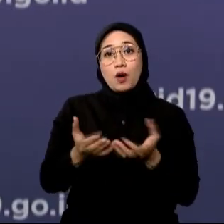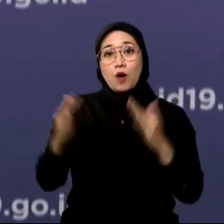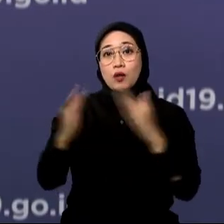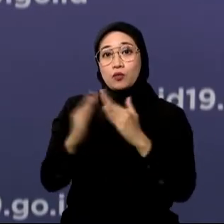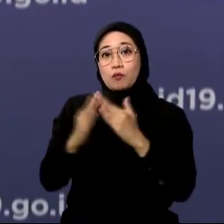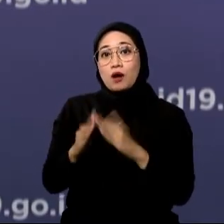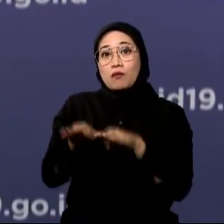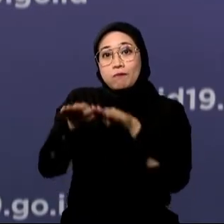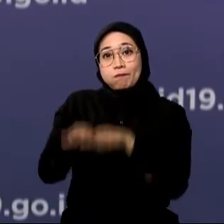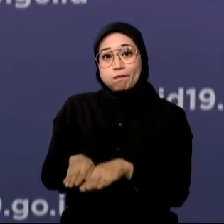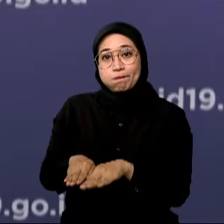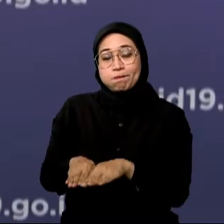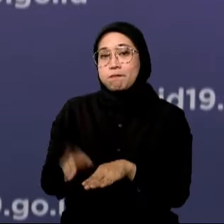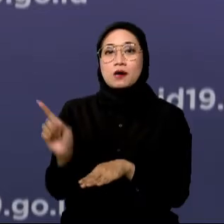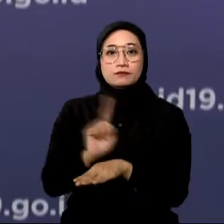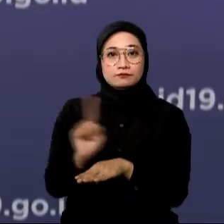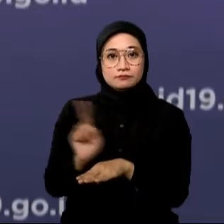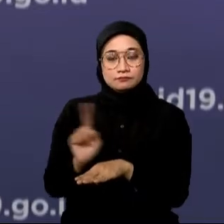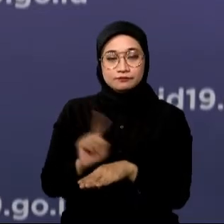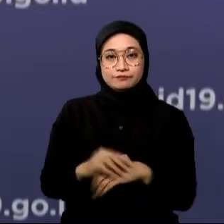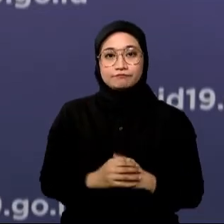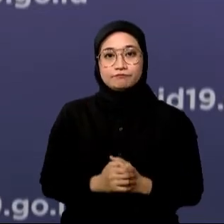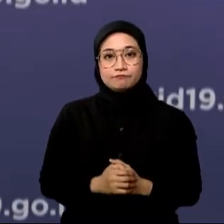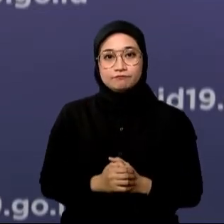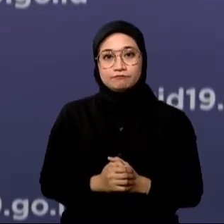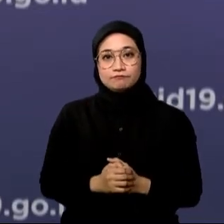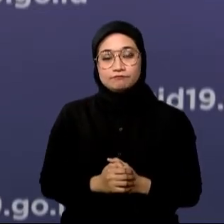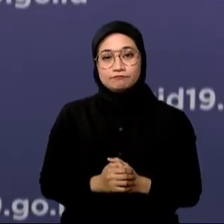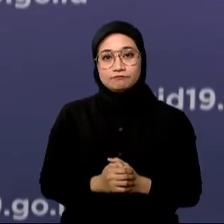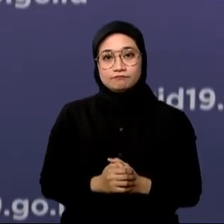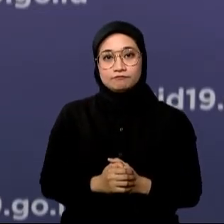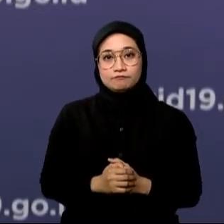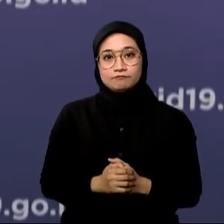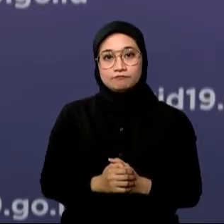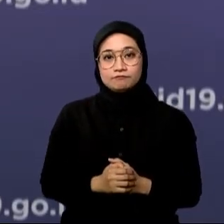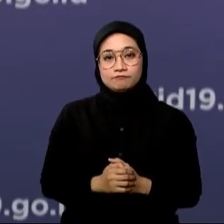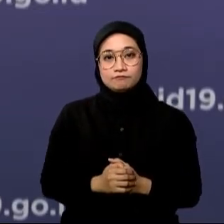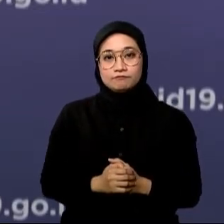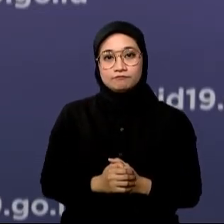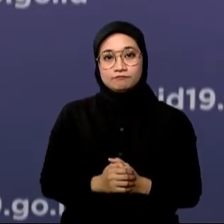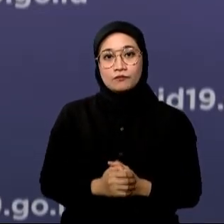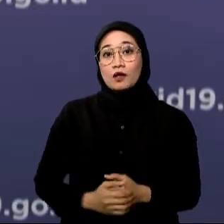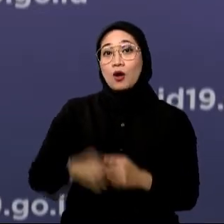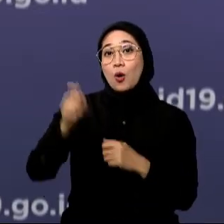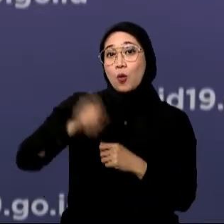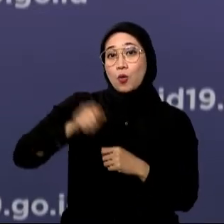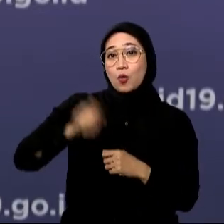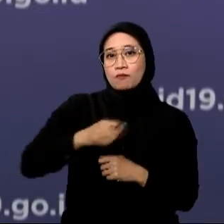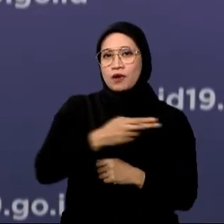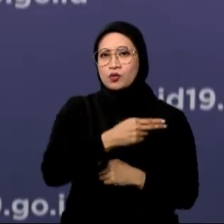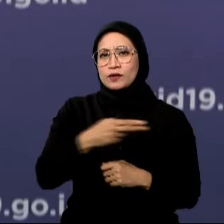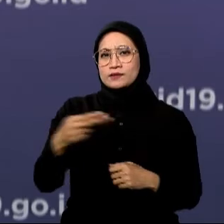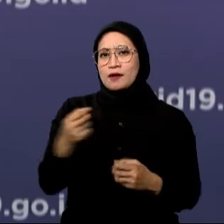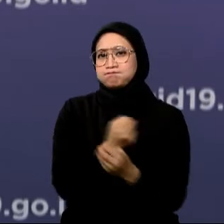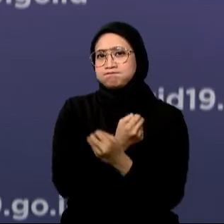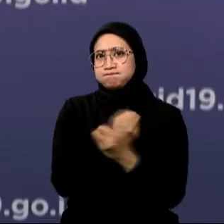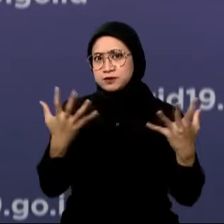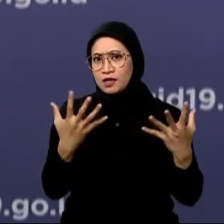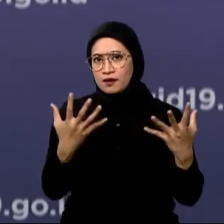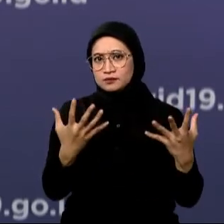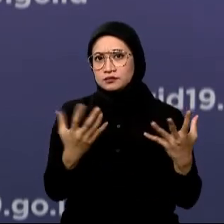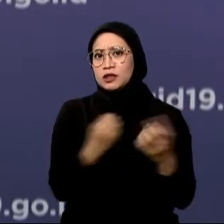dengan aturan-aturan yang telah diuraikan di atas tadi, jelas bahwa hukum di Indonesia mengatur